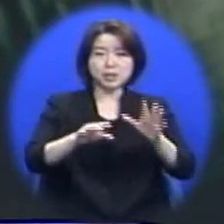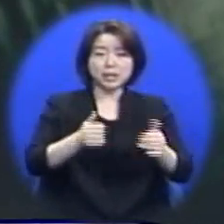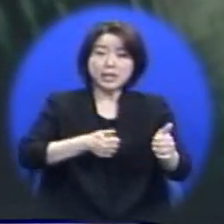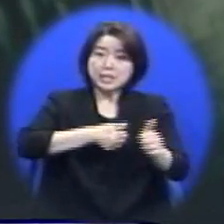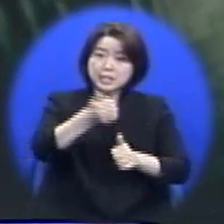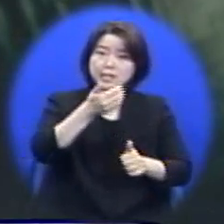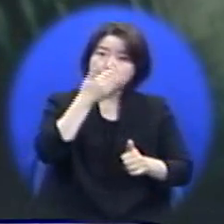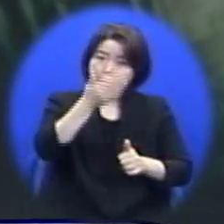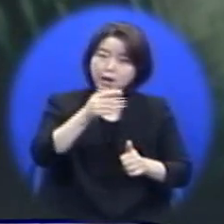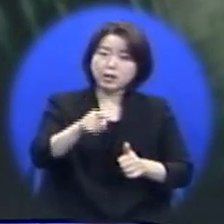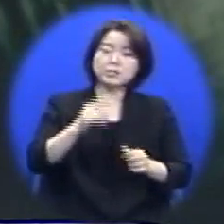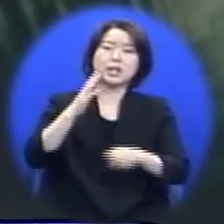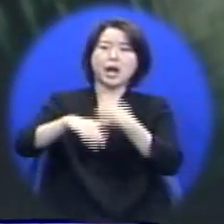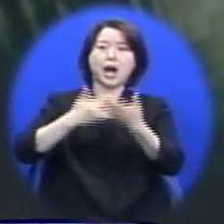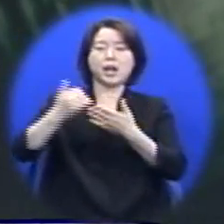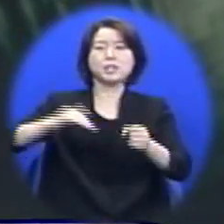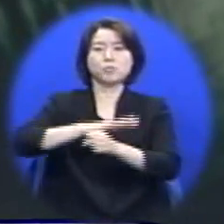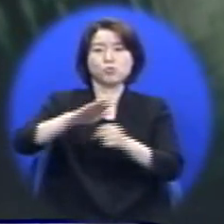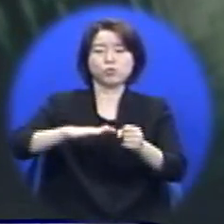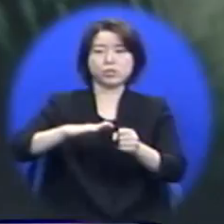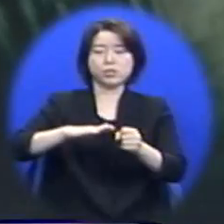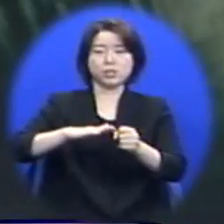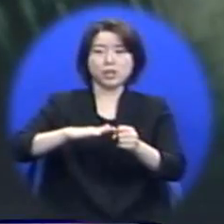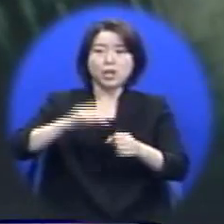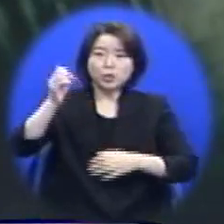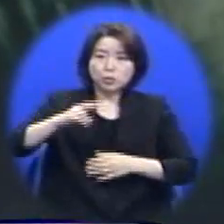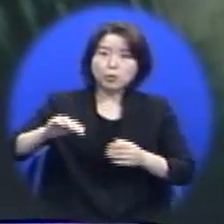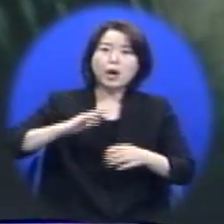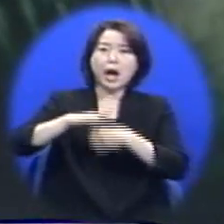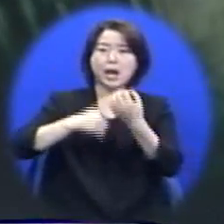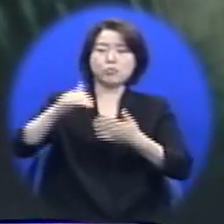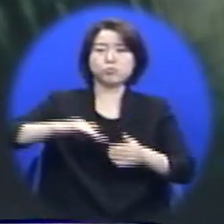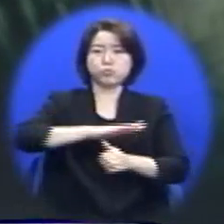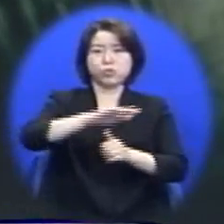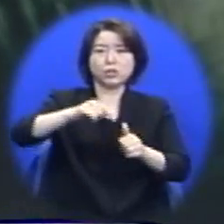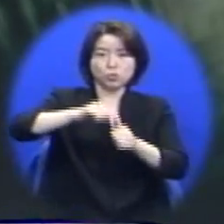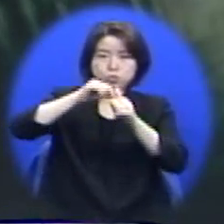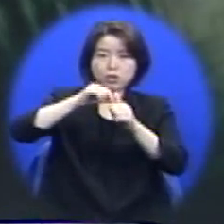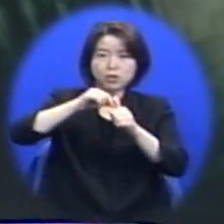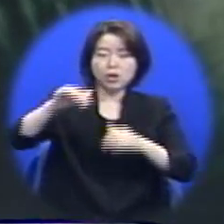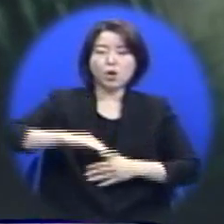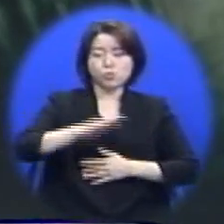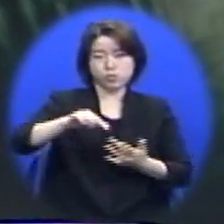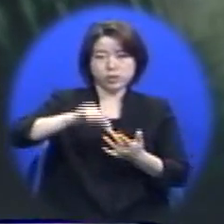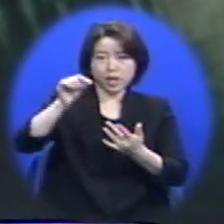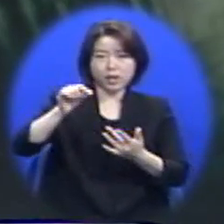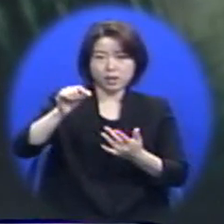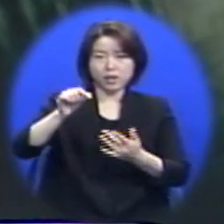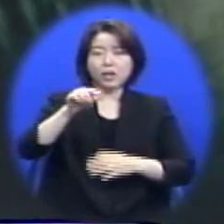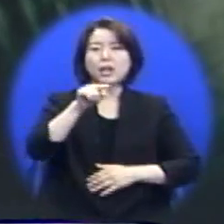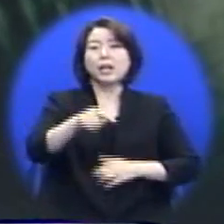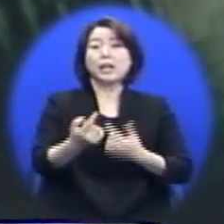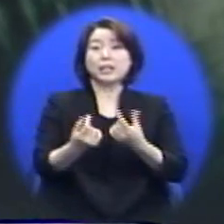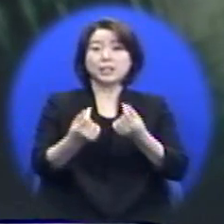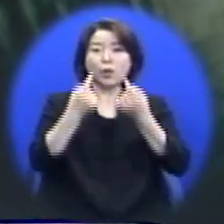하나님이 우리를 사랑하, 하나님이 우리를 구원하셨다. 우리를 택하셨다. 그